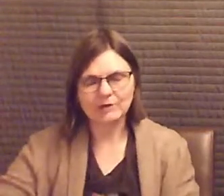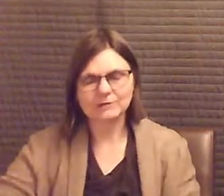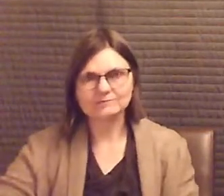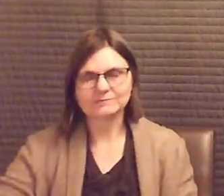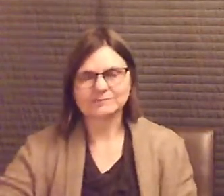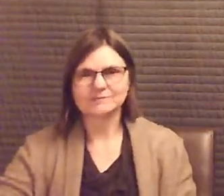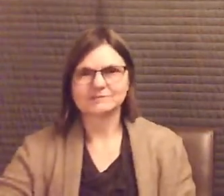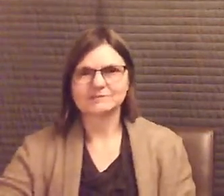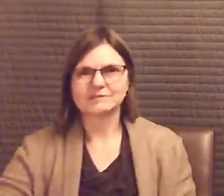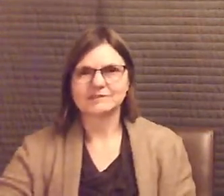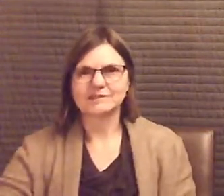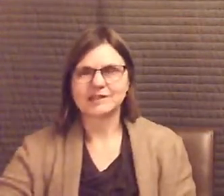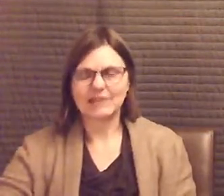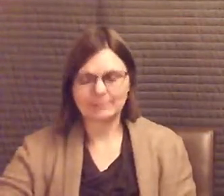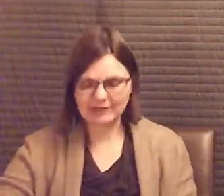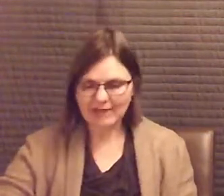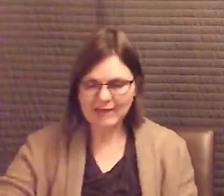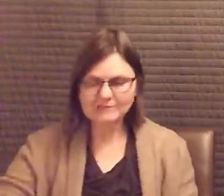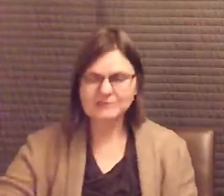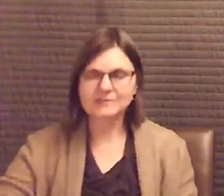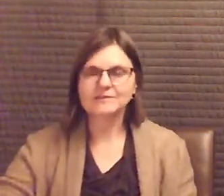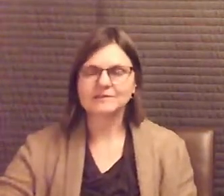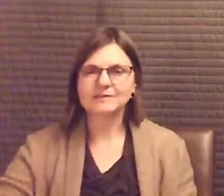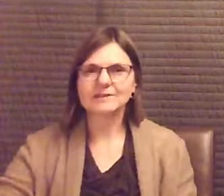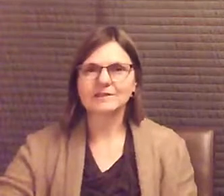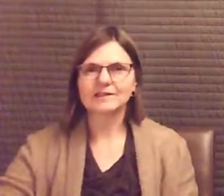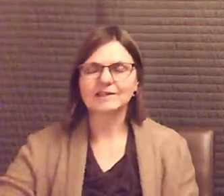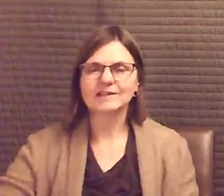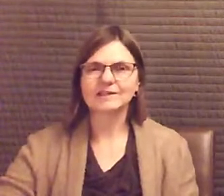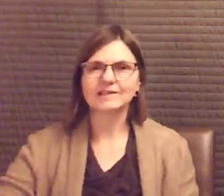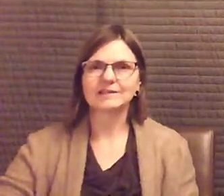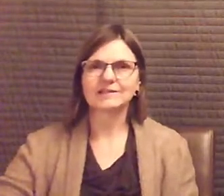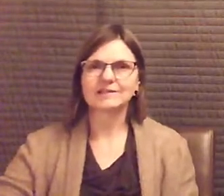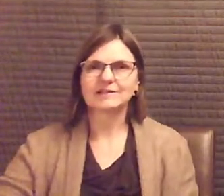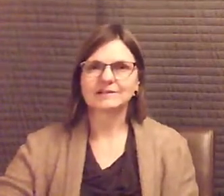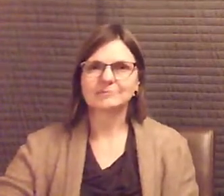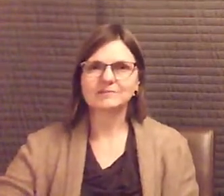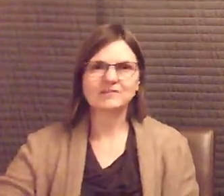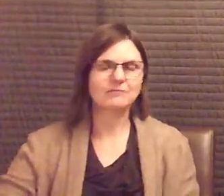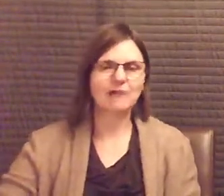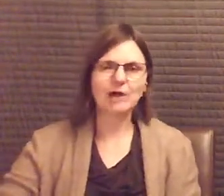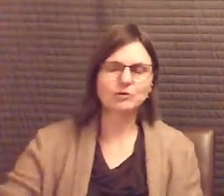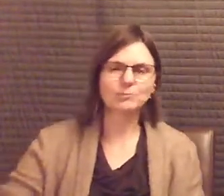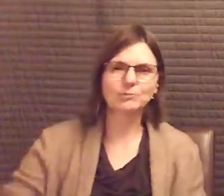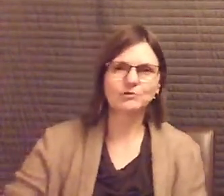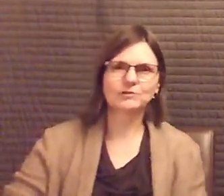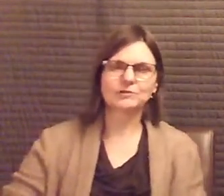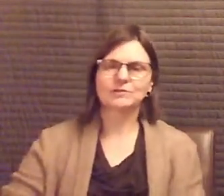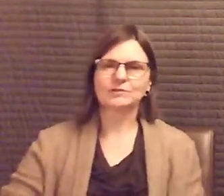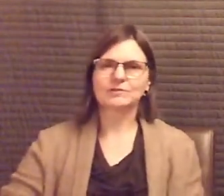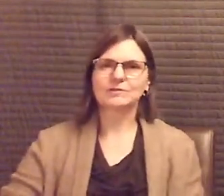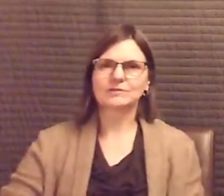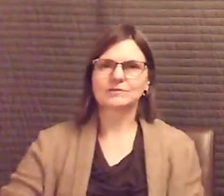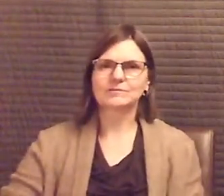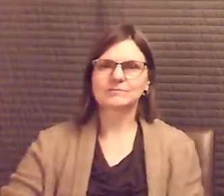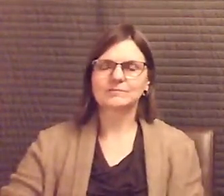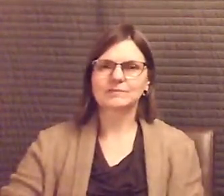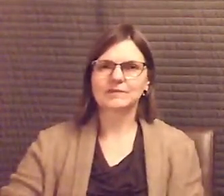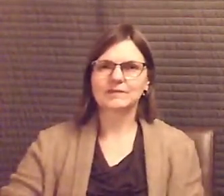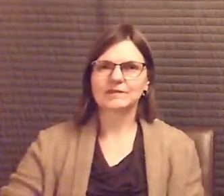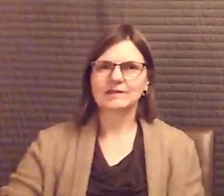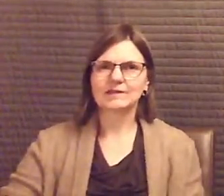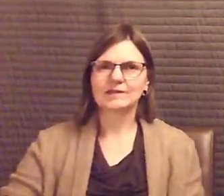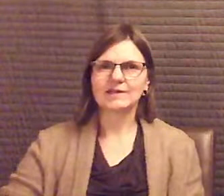bouwen ah ik heb gereisd maar zoals de meeste mezelf uitgeput maar je